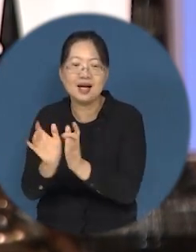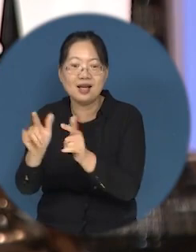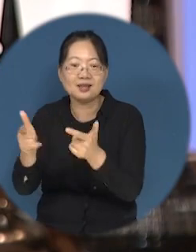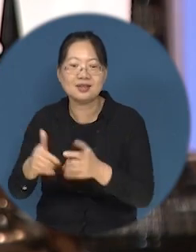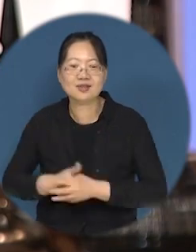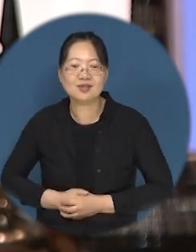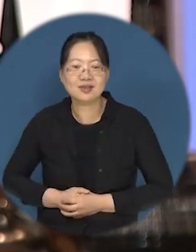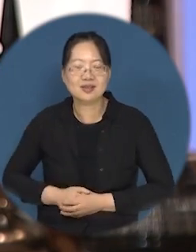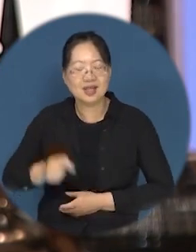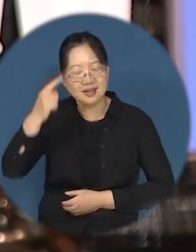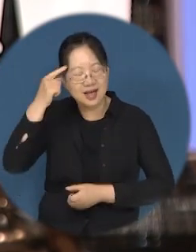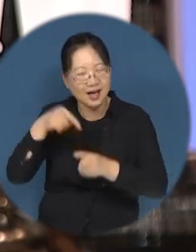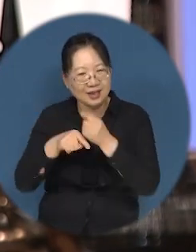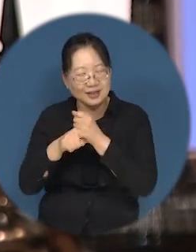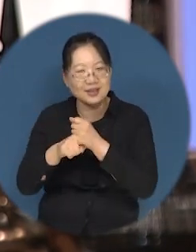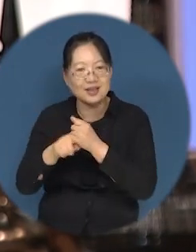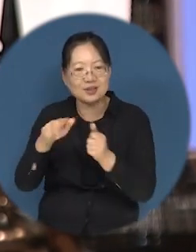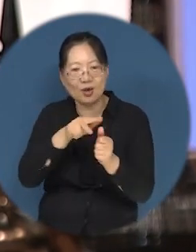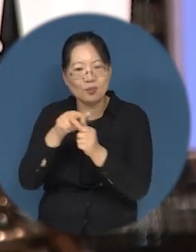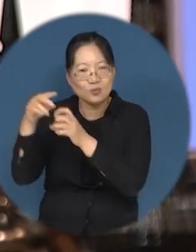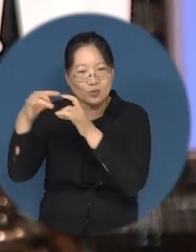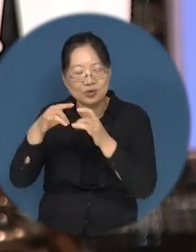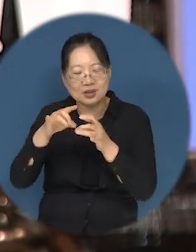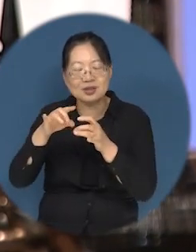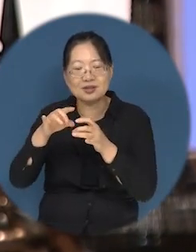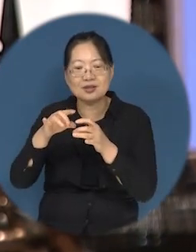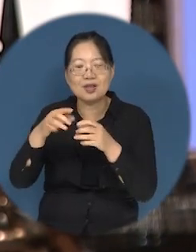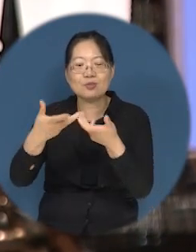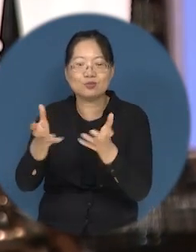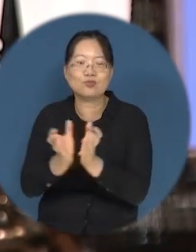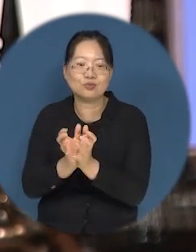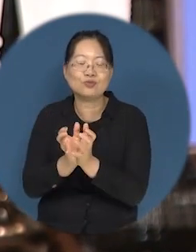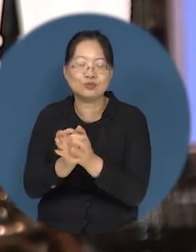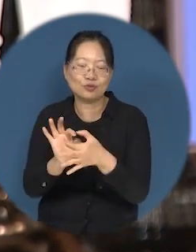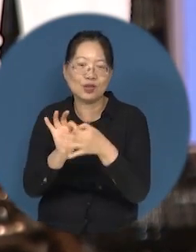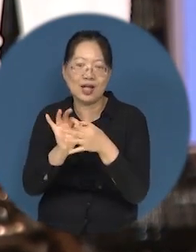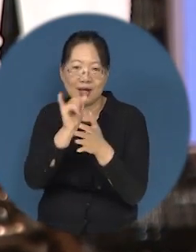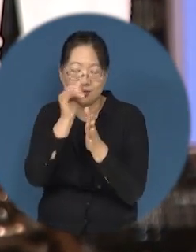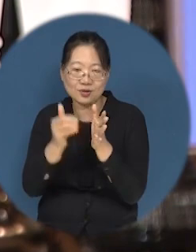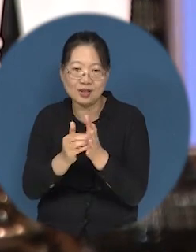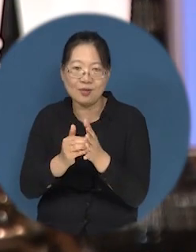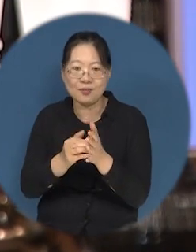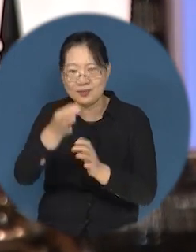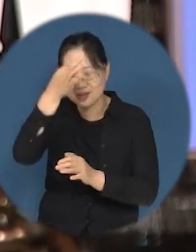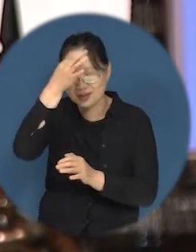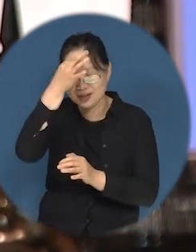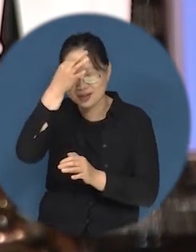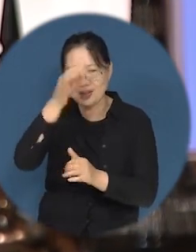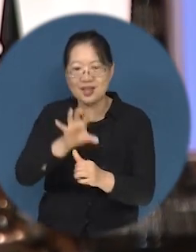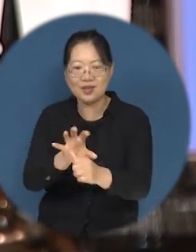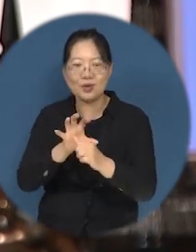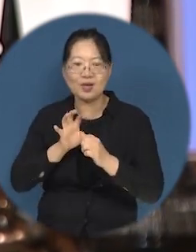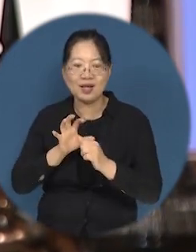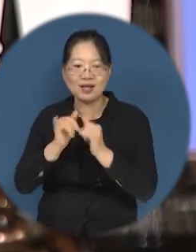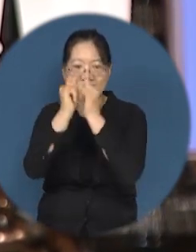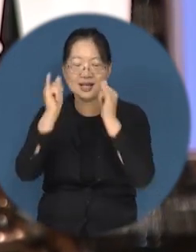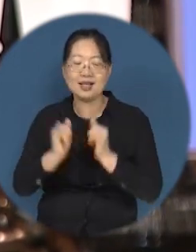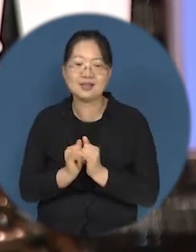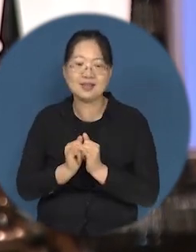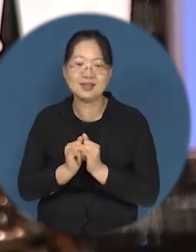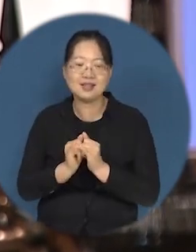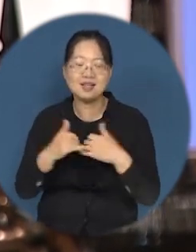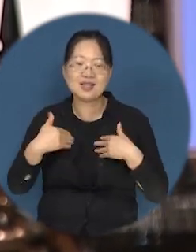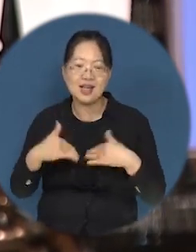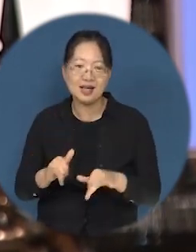그 과학기술정통부 재단이고 그러다 보니까 어떤 그런 기술을 통한 어떤 그 사회적